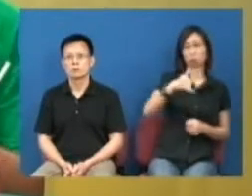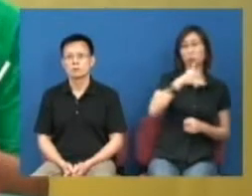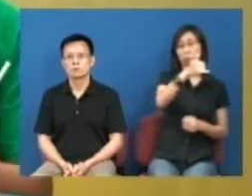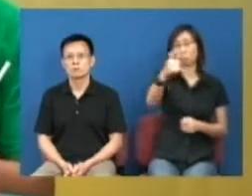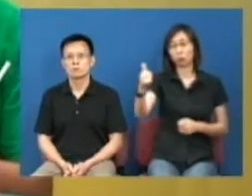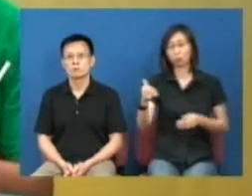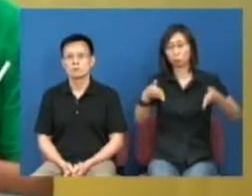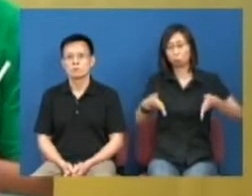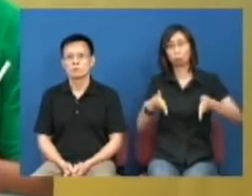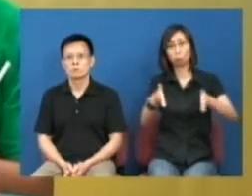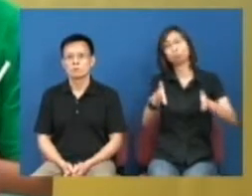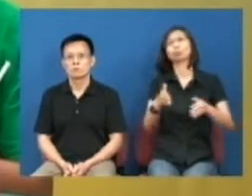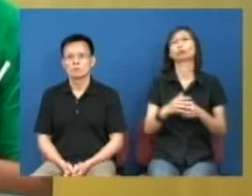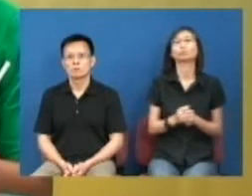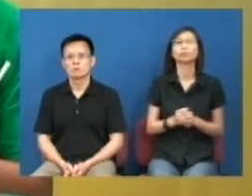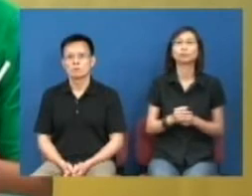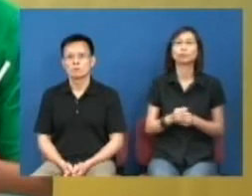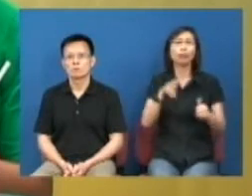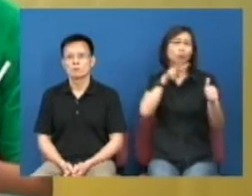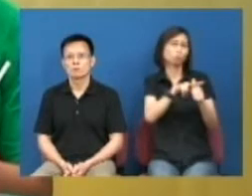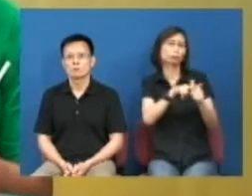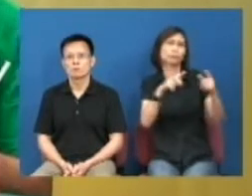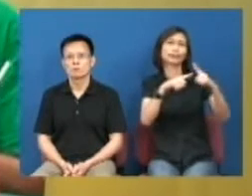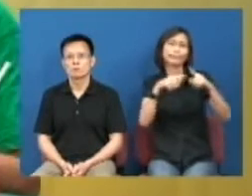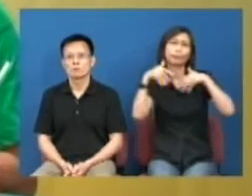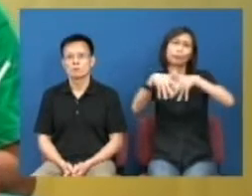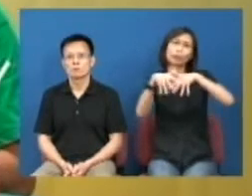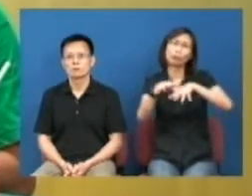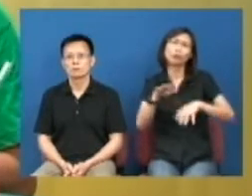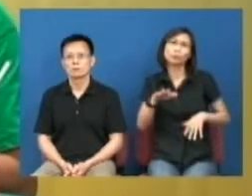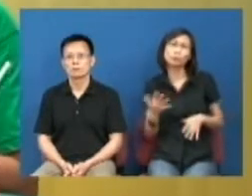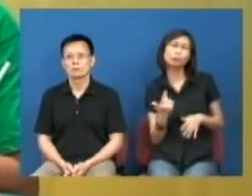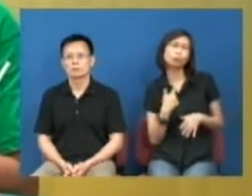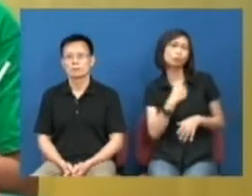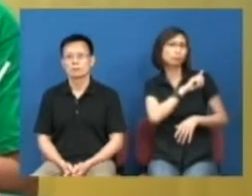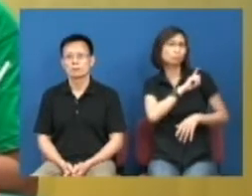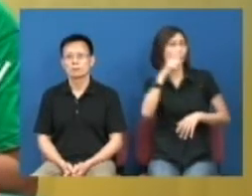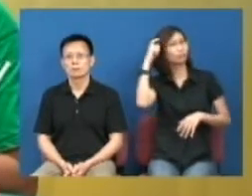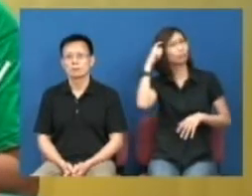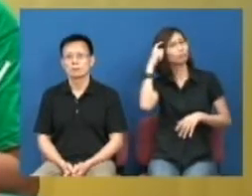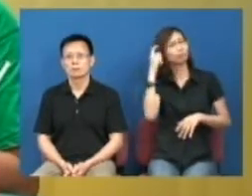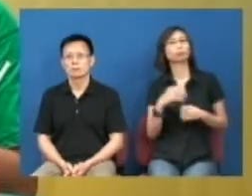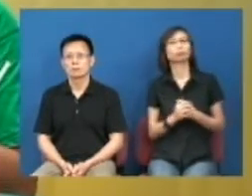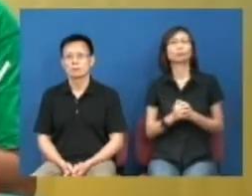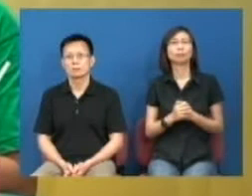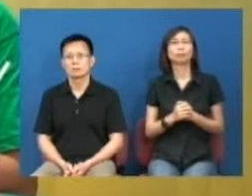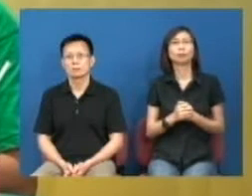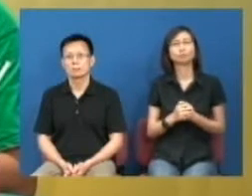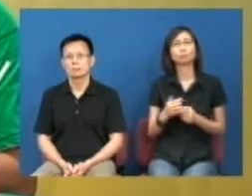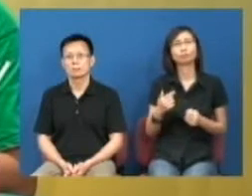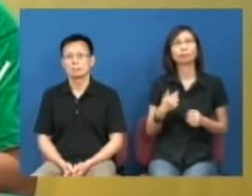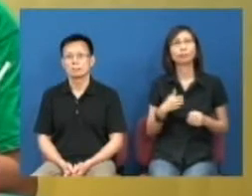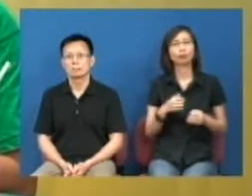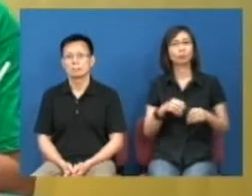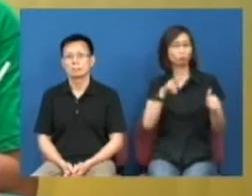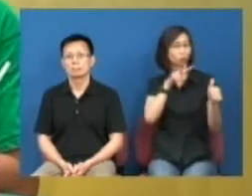人，當然我可能很善良，他想就是說我不會懷疑警方、就是、作為控制秩序的